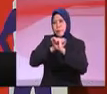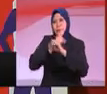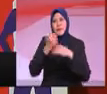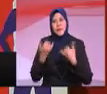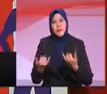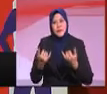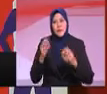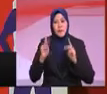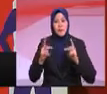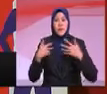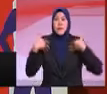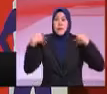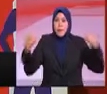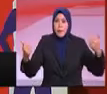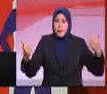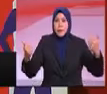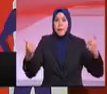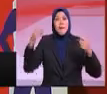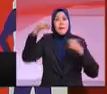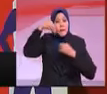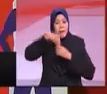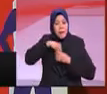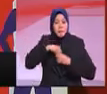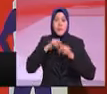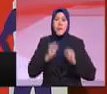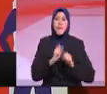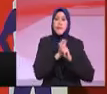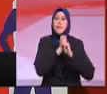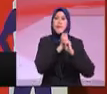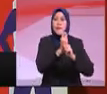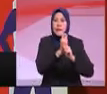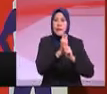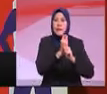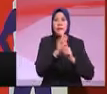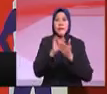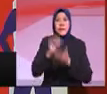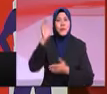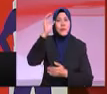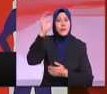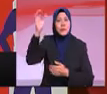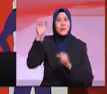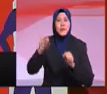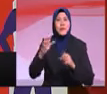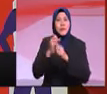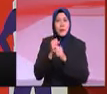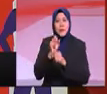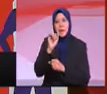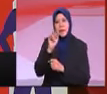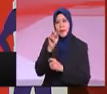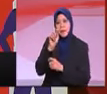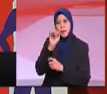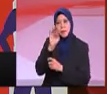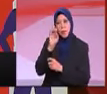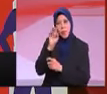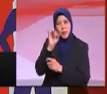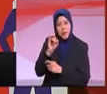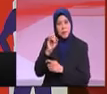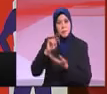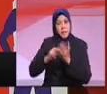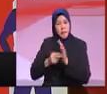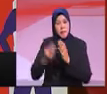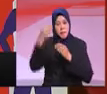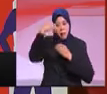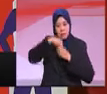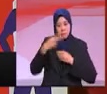bila mereka pulih, antibody tersebut boleh bertahan. Yang itu konsep untuk mendapatkan antibody, sama ada dijangkiti